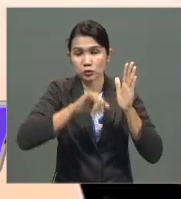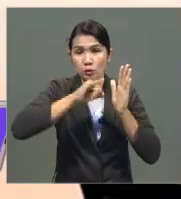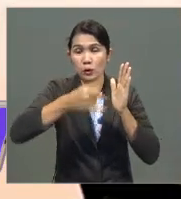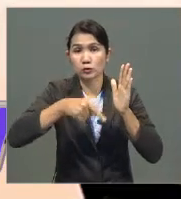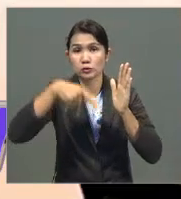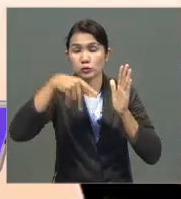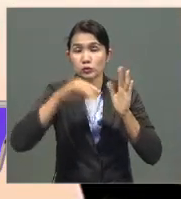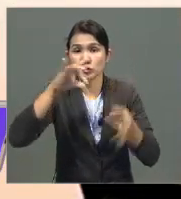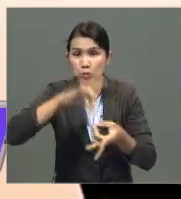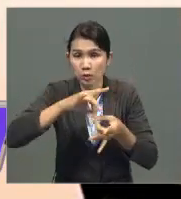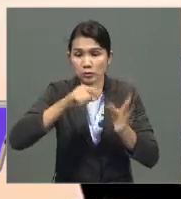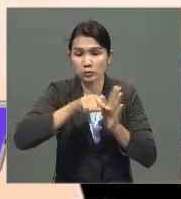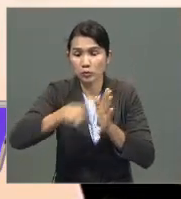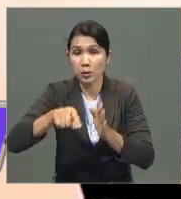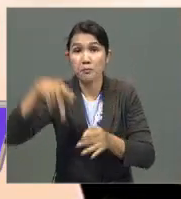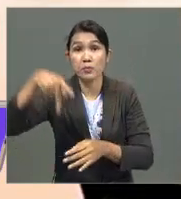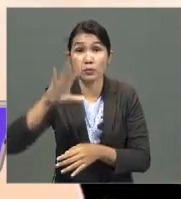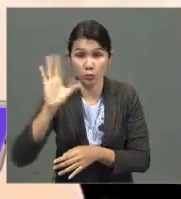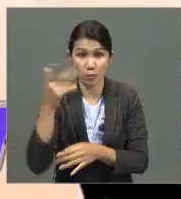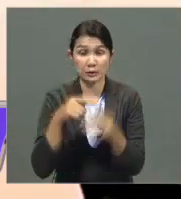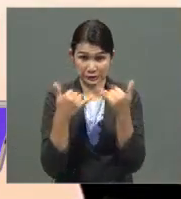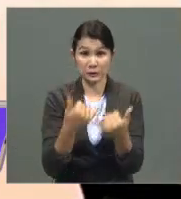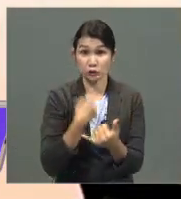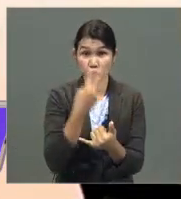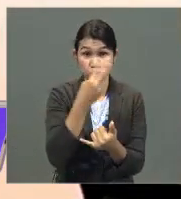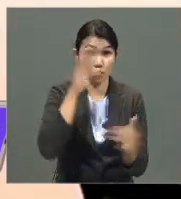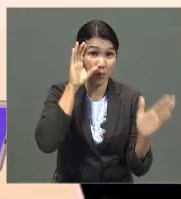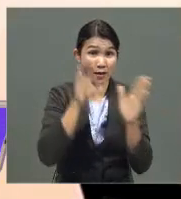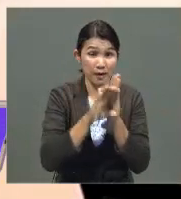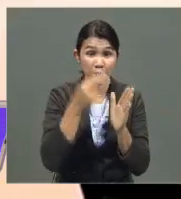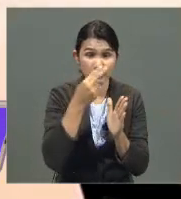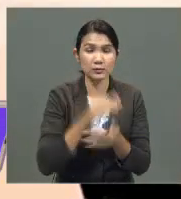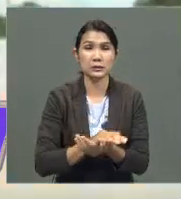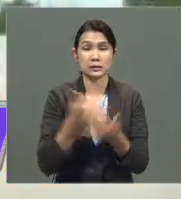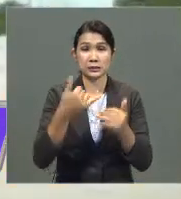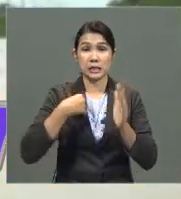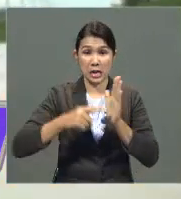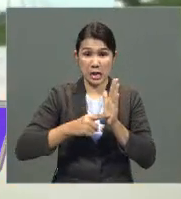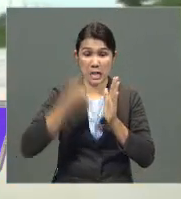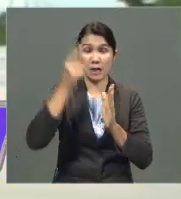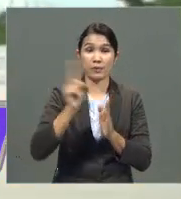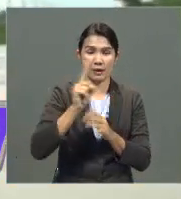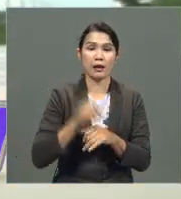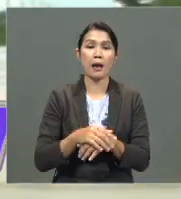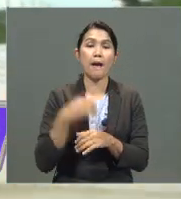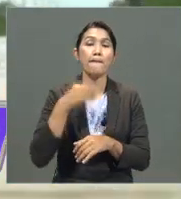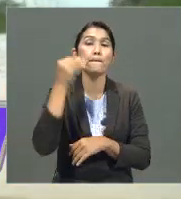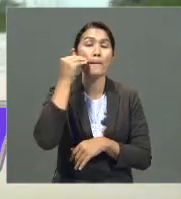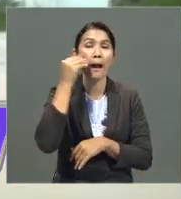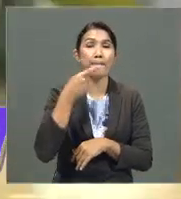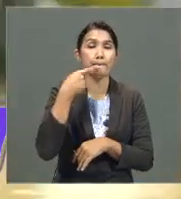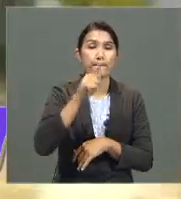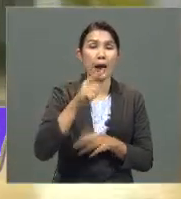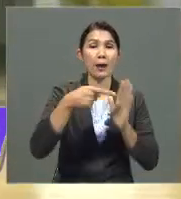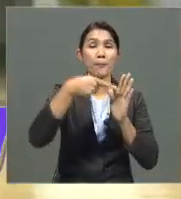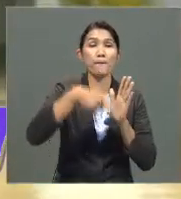พิษณุโลกครับเดี๋ยวเราไปตามติดประมวลภาพพร้อมกันตั้งแต่ช่วงเช้าที่ผ่านมาครับเดี๋ยวไปเริ่มกันที่นะครับบ้านปากแควนะครับ